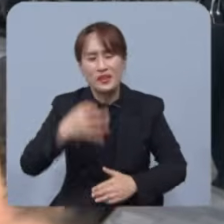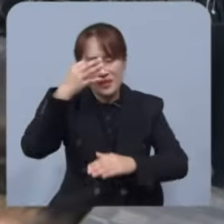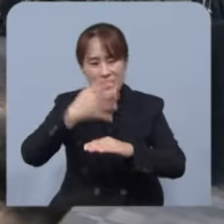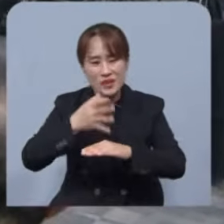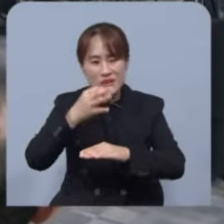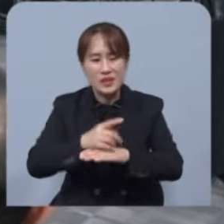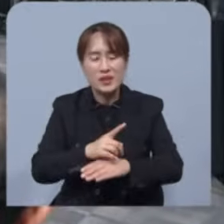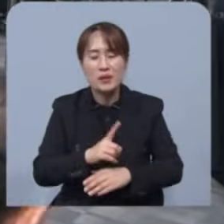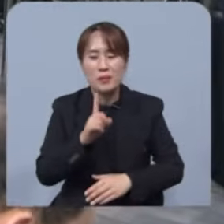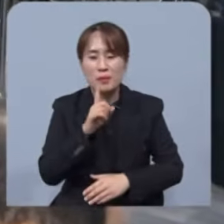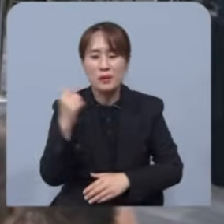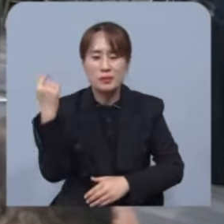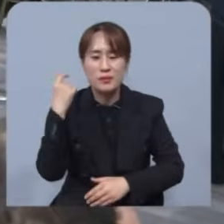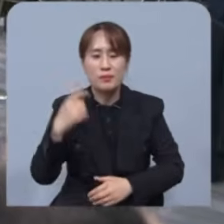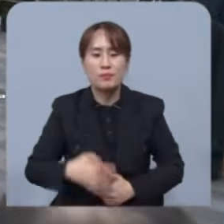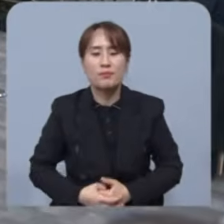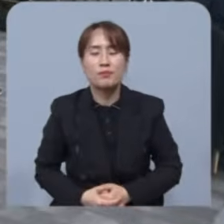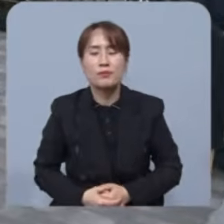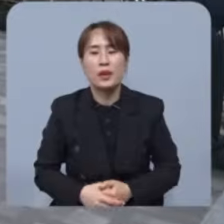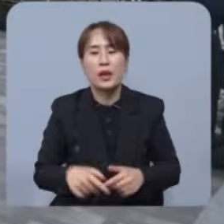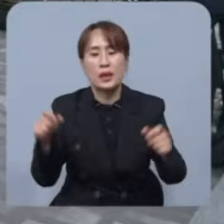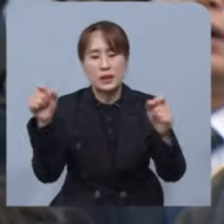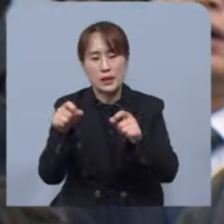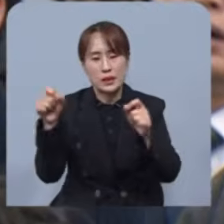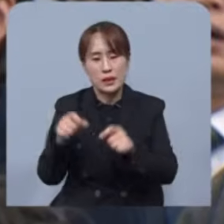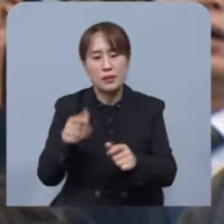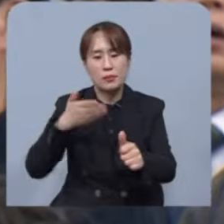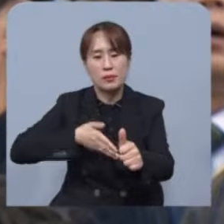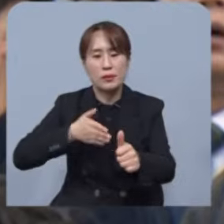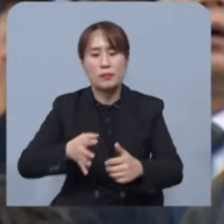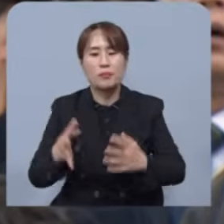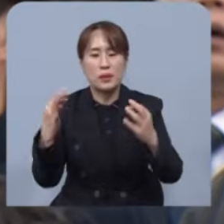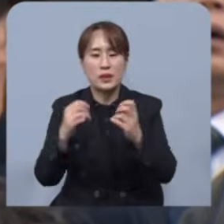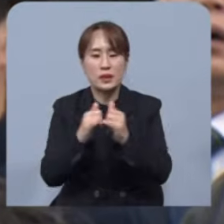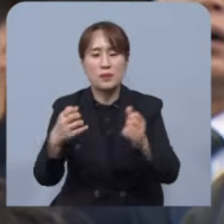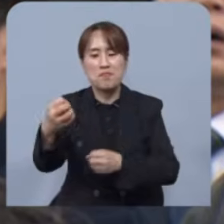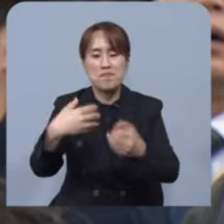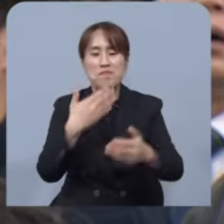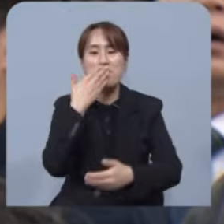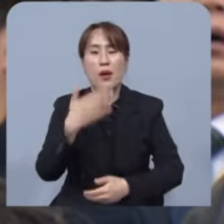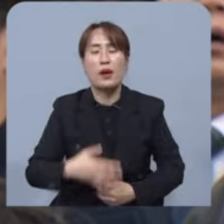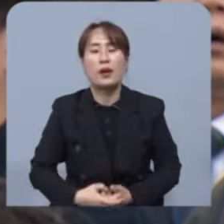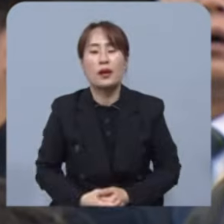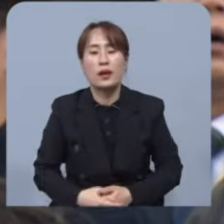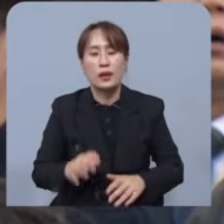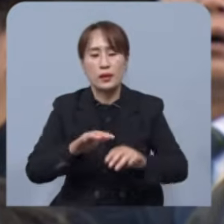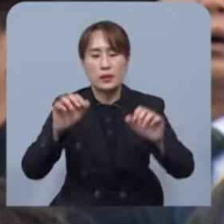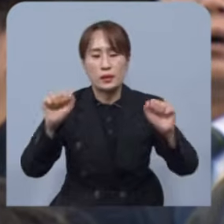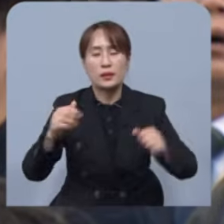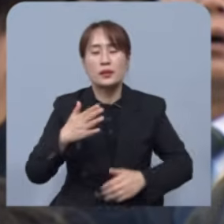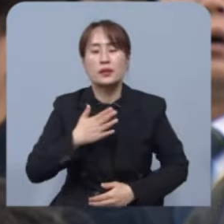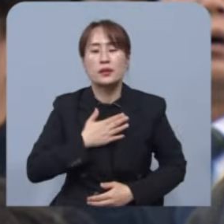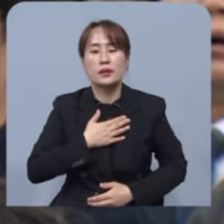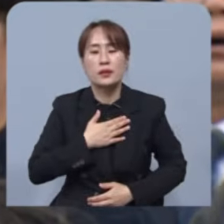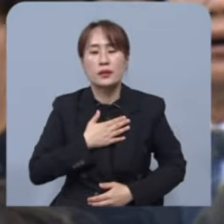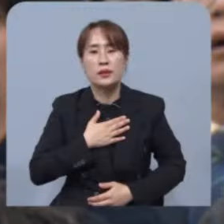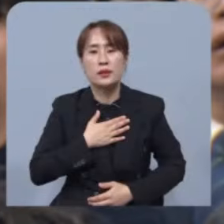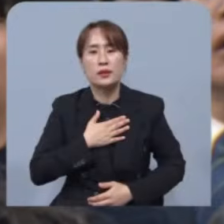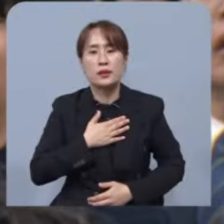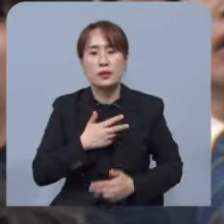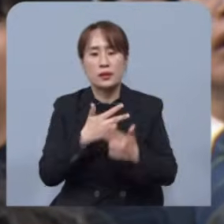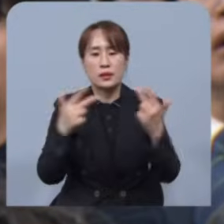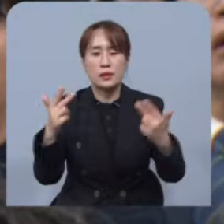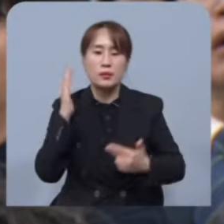죄송합니다. 말씀 듣겠습니다. 네. 짧게 해주시면 많은 분들 얘기할 수 있을 거예요. 네. 안녕하세요. 저는